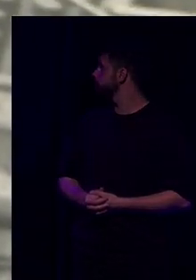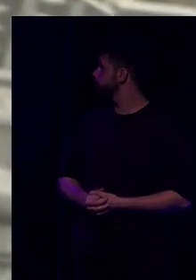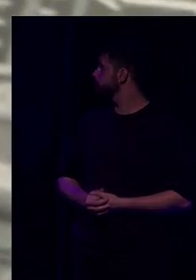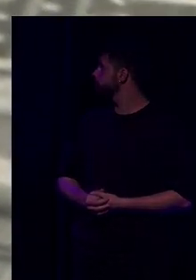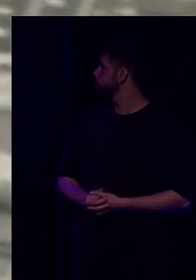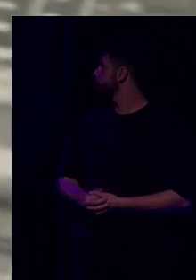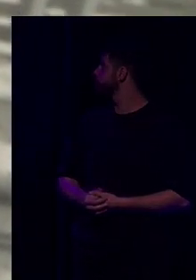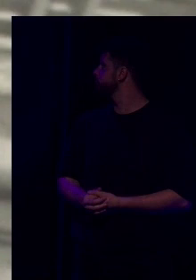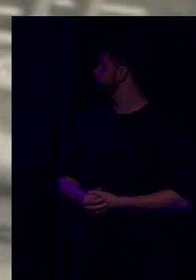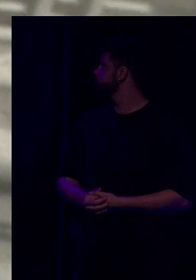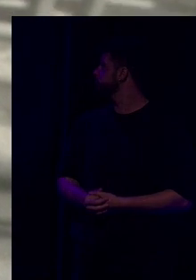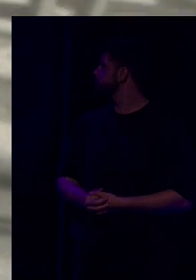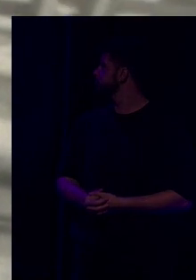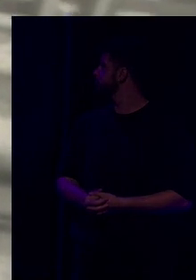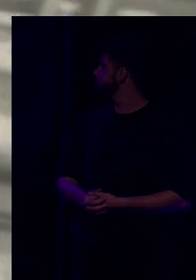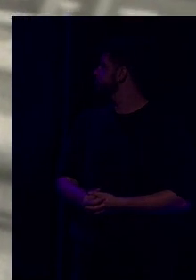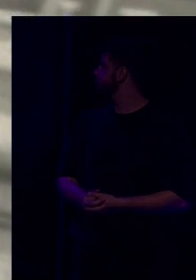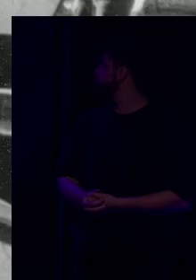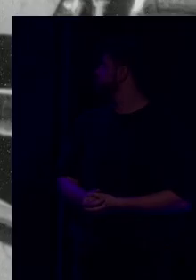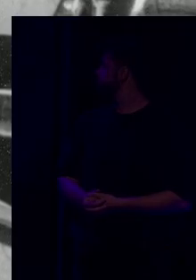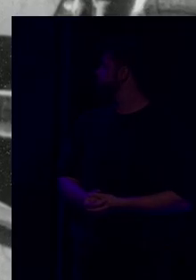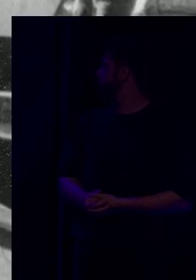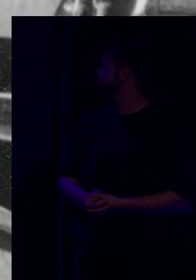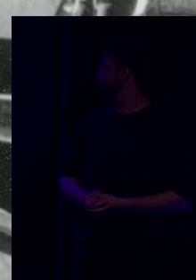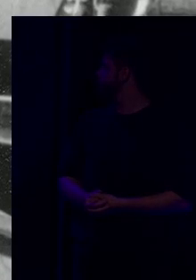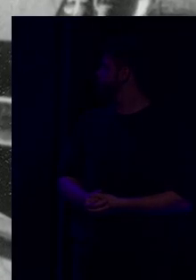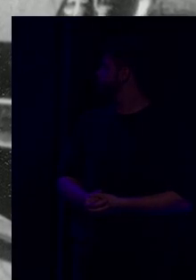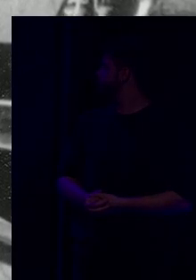Naveguem en silenci, mentre la tarda declina.